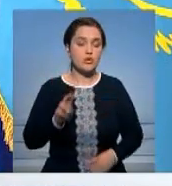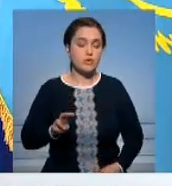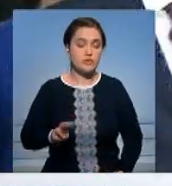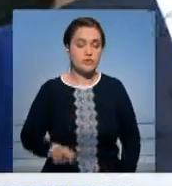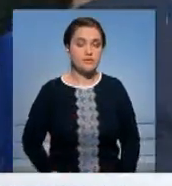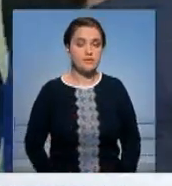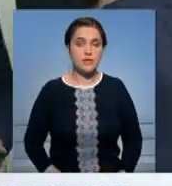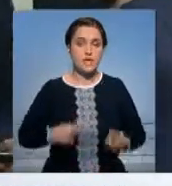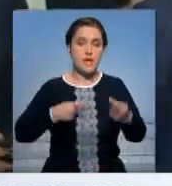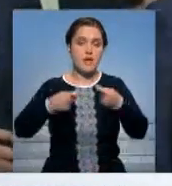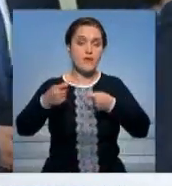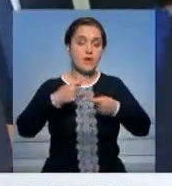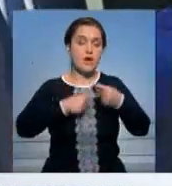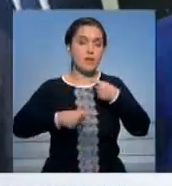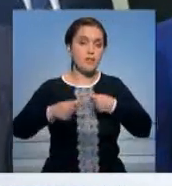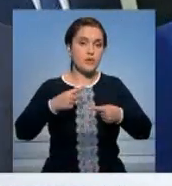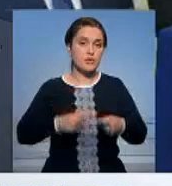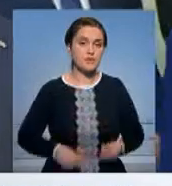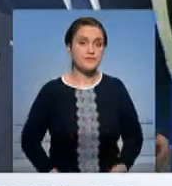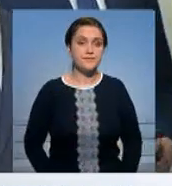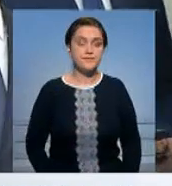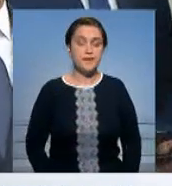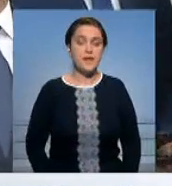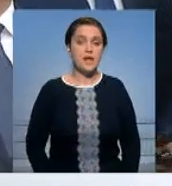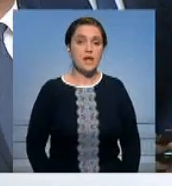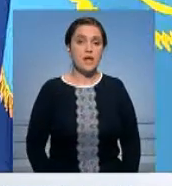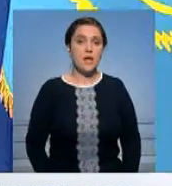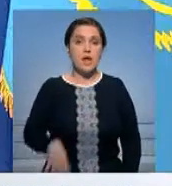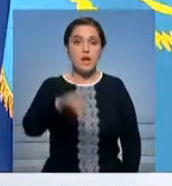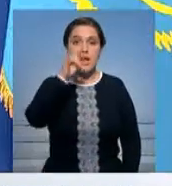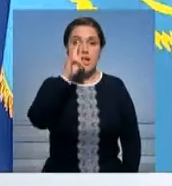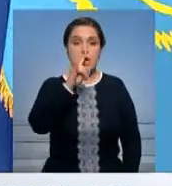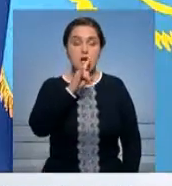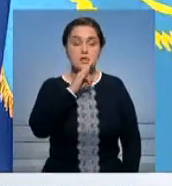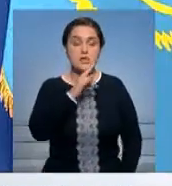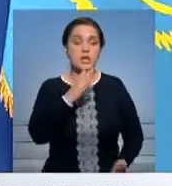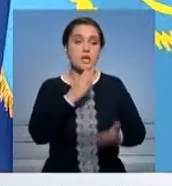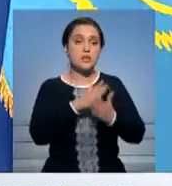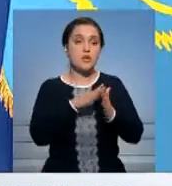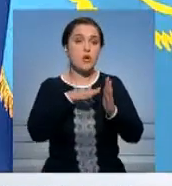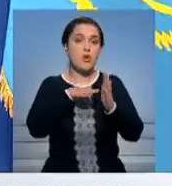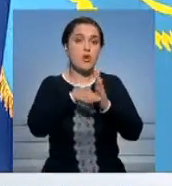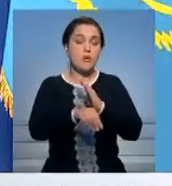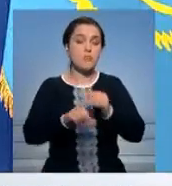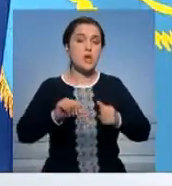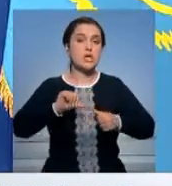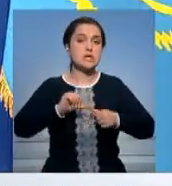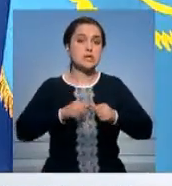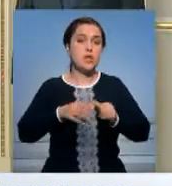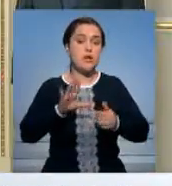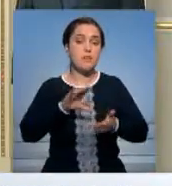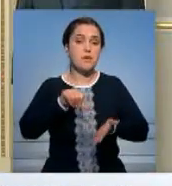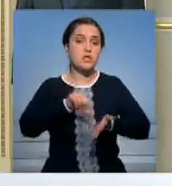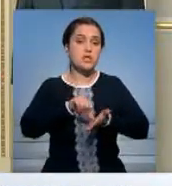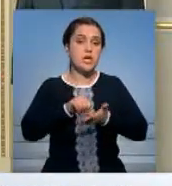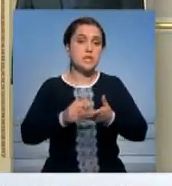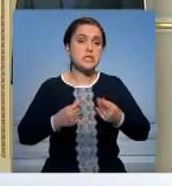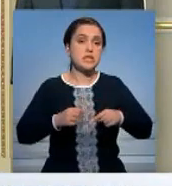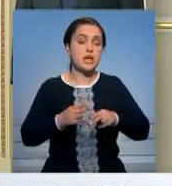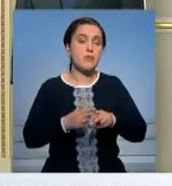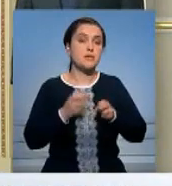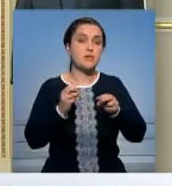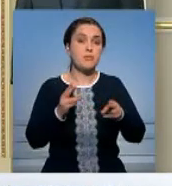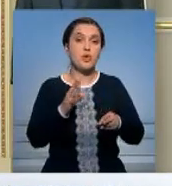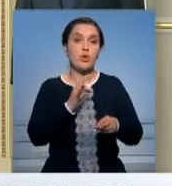товарооборот. Нурсултан Назарбаев отметил деятельность Казахстана в качестве непостоянного члена Совбеза ООН и инициативы страны по